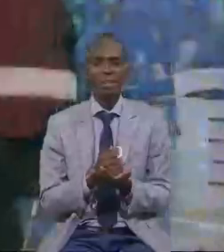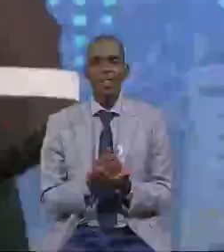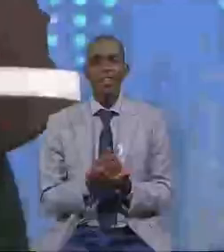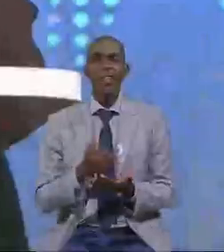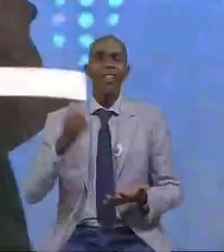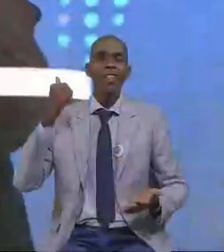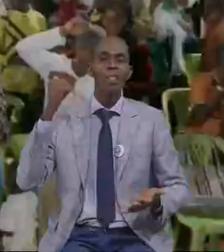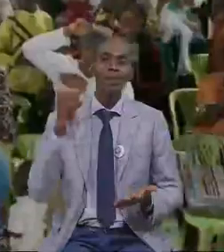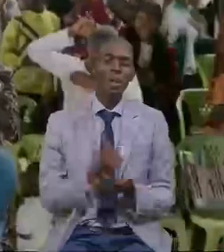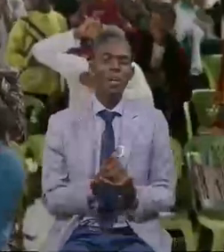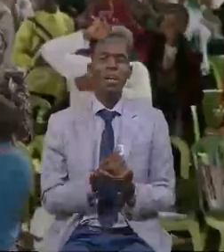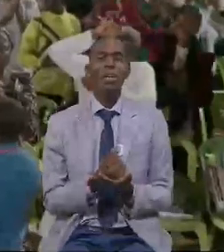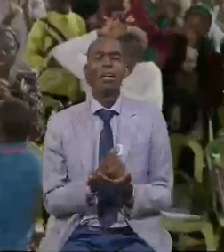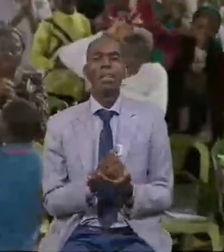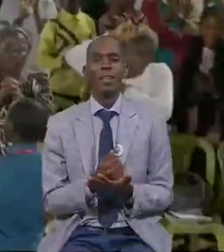Amen.